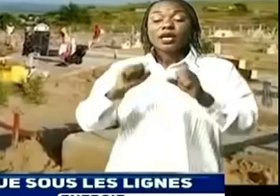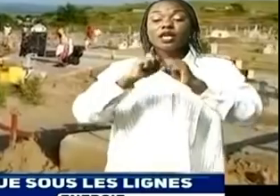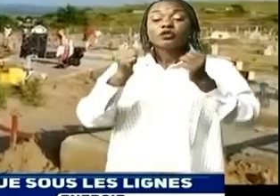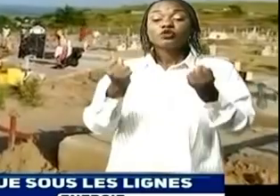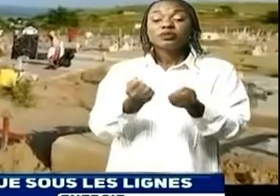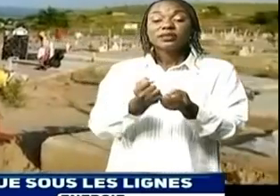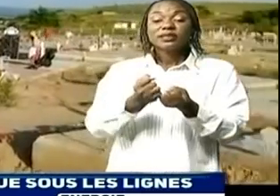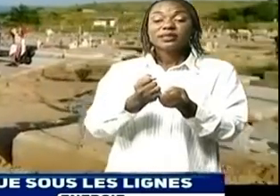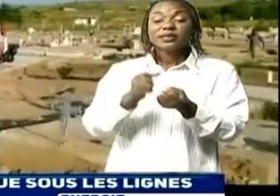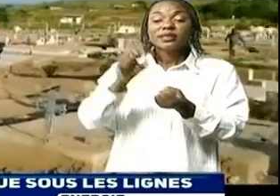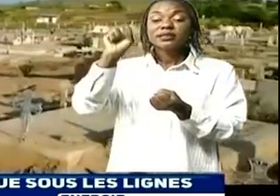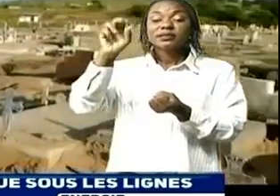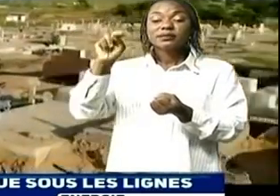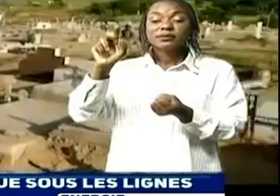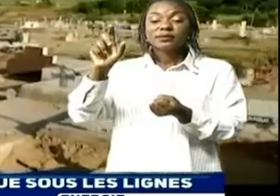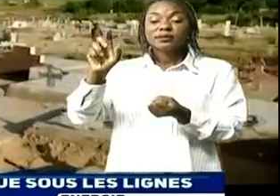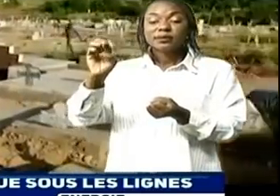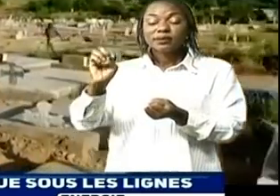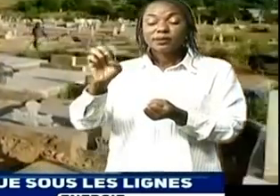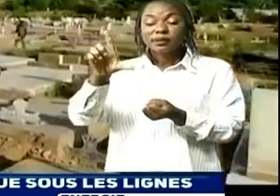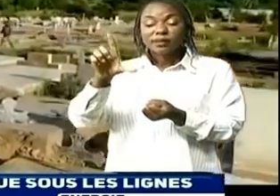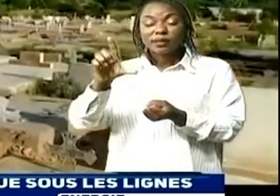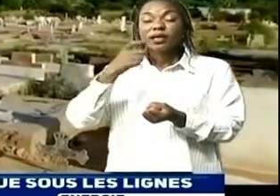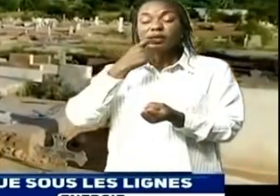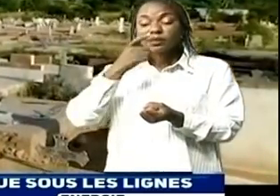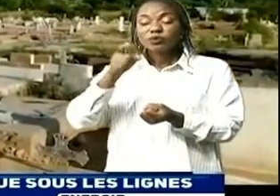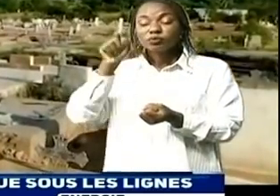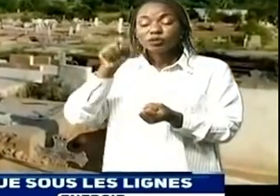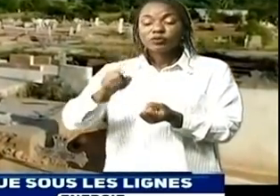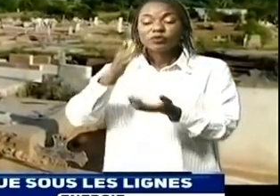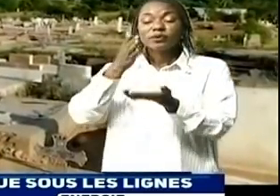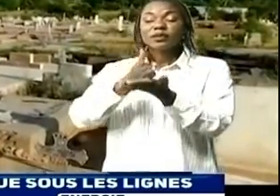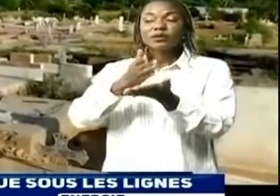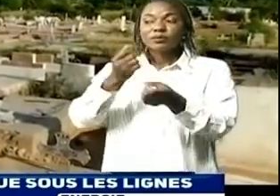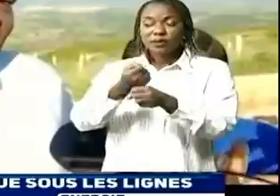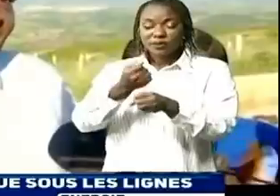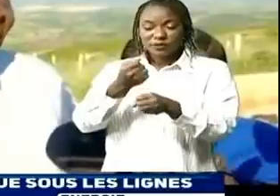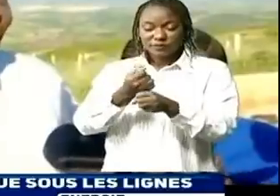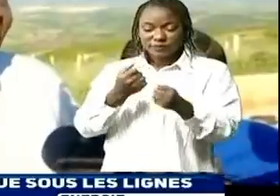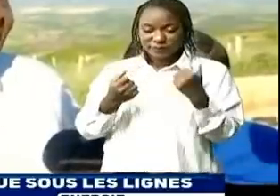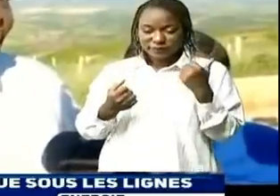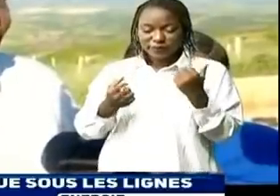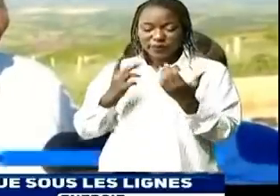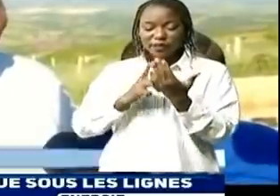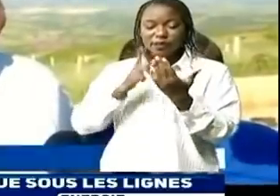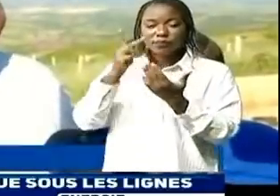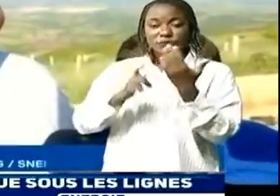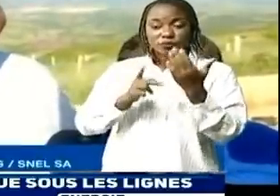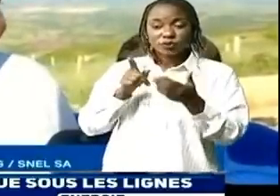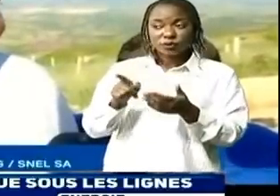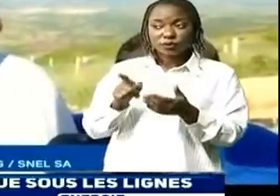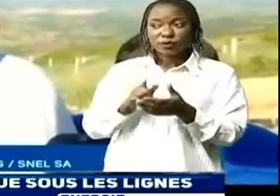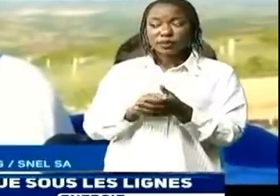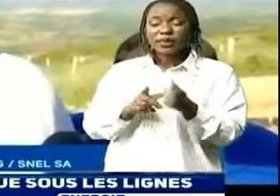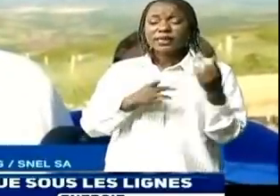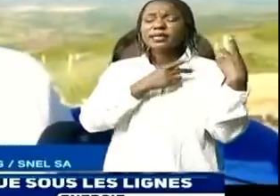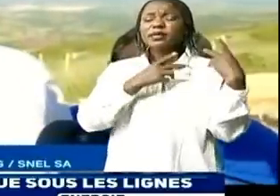chantier. Les travaux ont été interrompus carrément. Ce projet, c'est un projet depuis